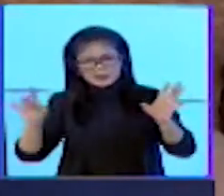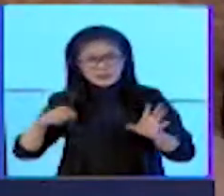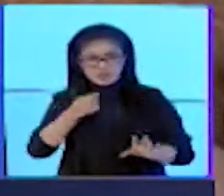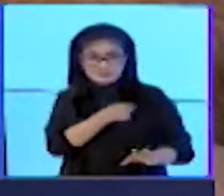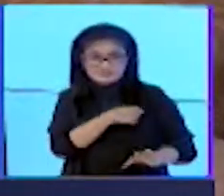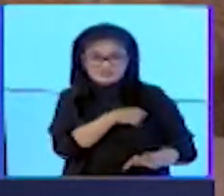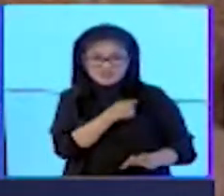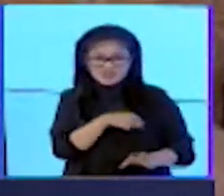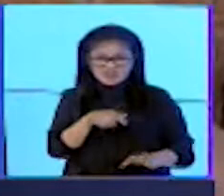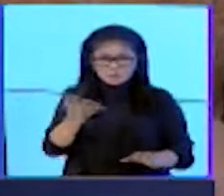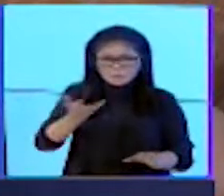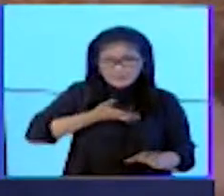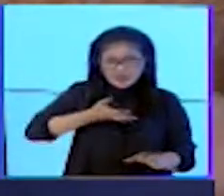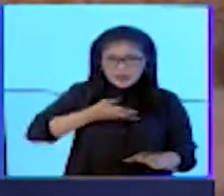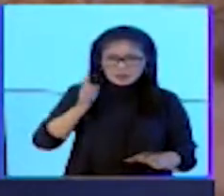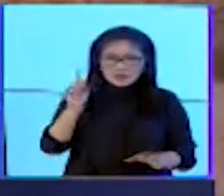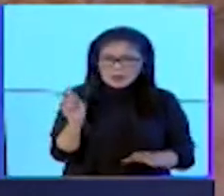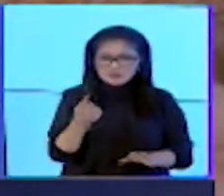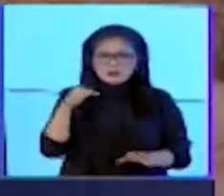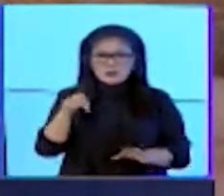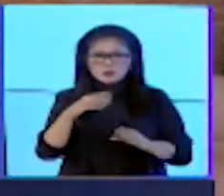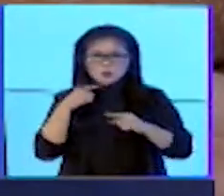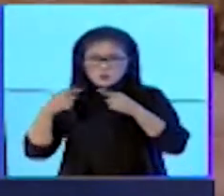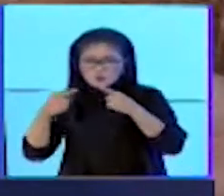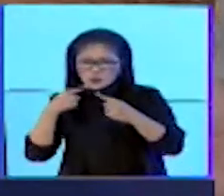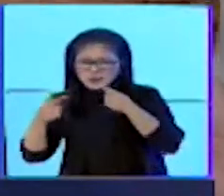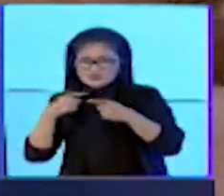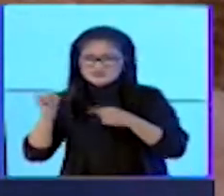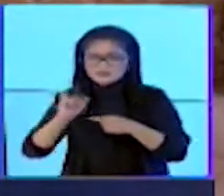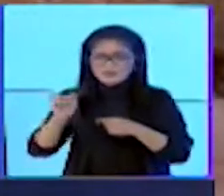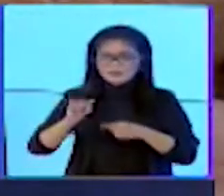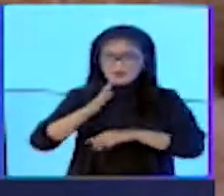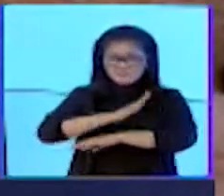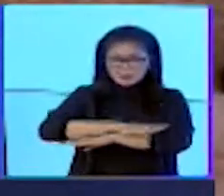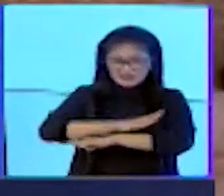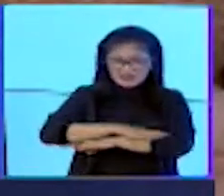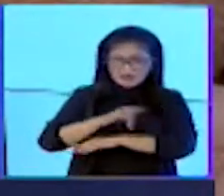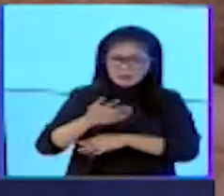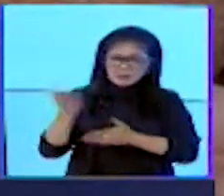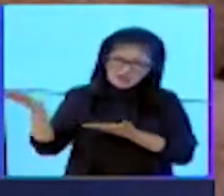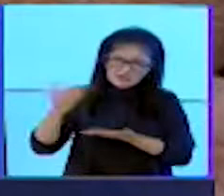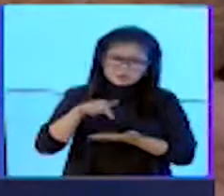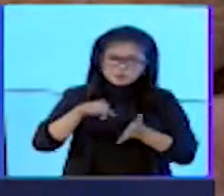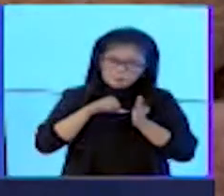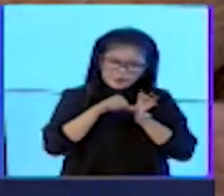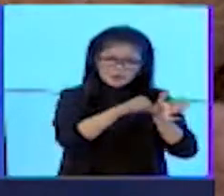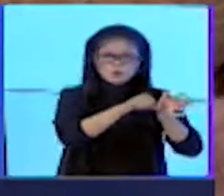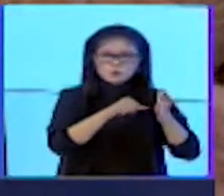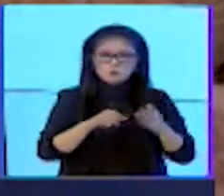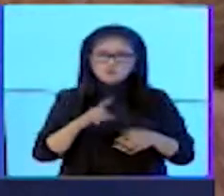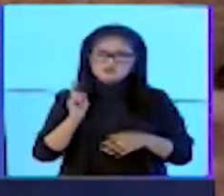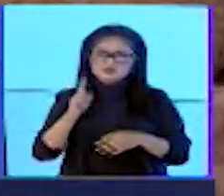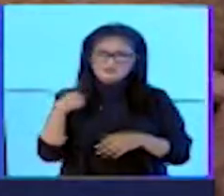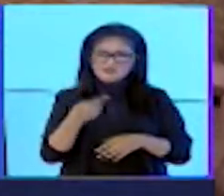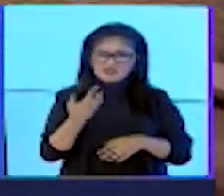ingin ada hal yang ingin dikomunikasikan dalam bentuk pemberitaan, running text, silakan. Karena kita ingin